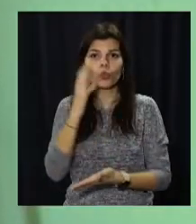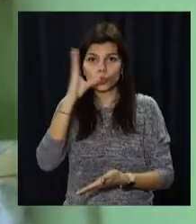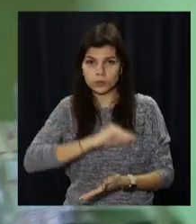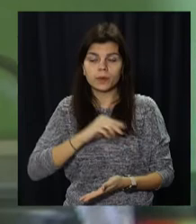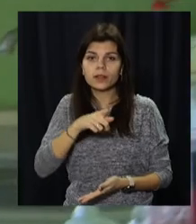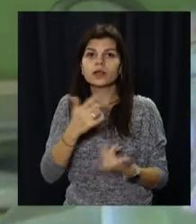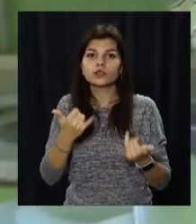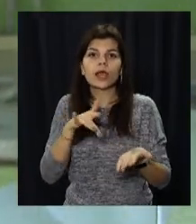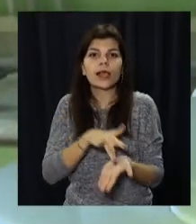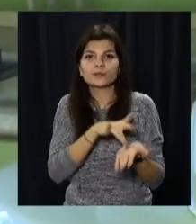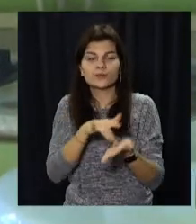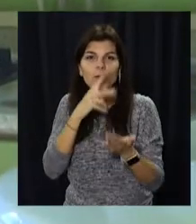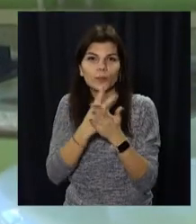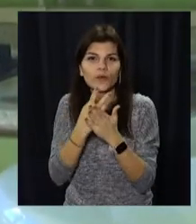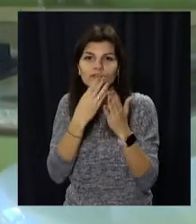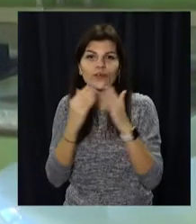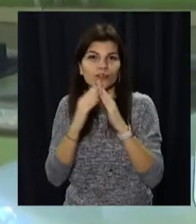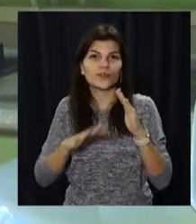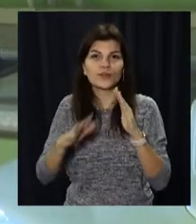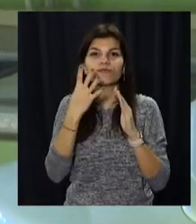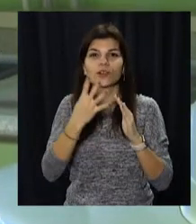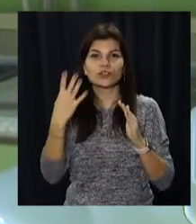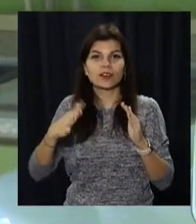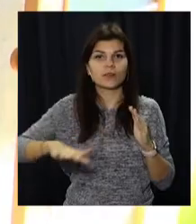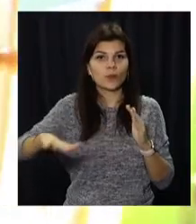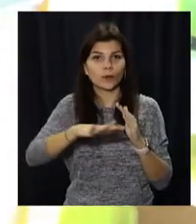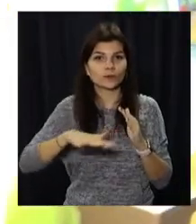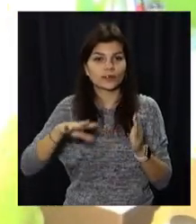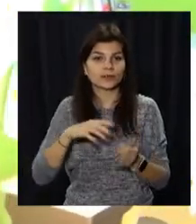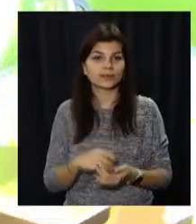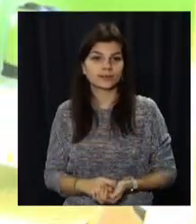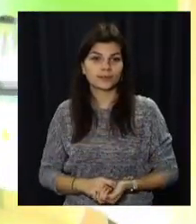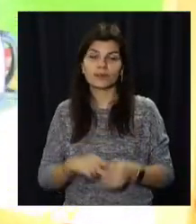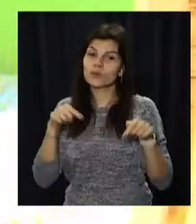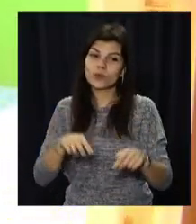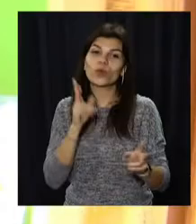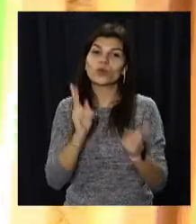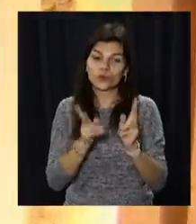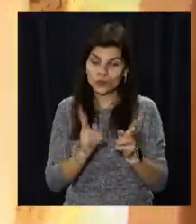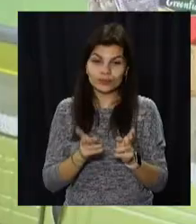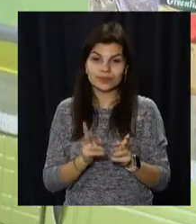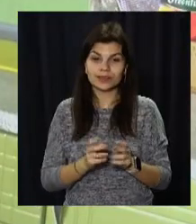Євгенія проводить екскурсію власною оселею у 44 квадрати. Тут у нас знаходиться кухня.